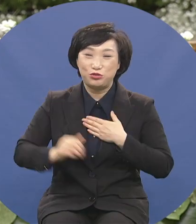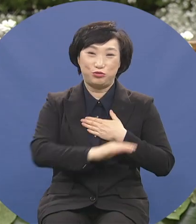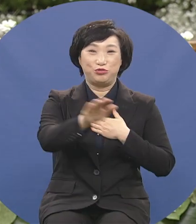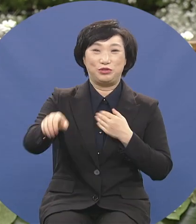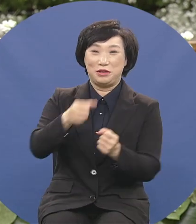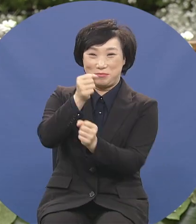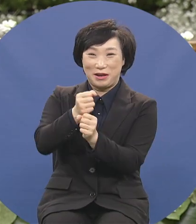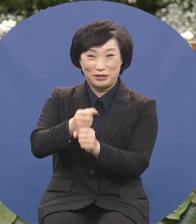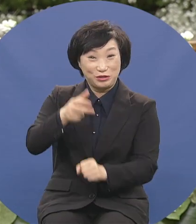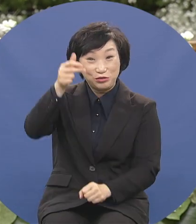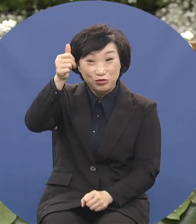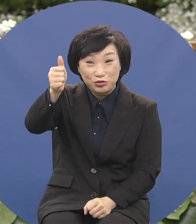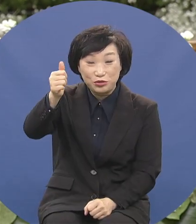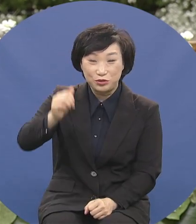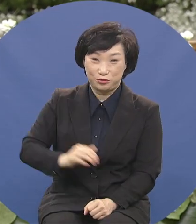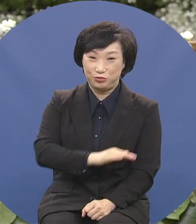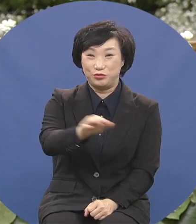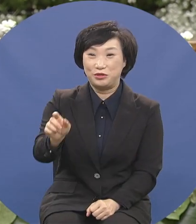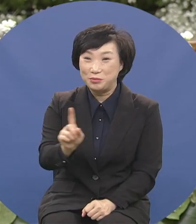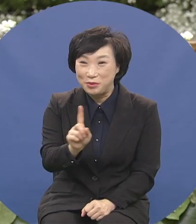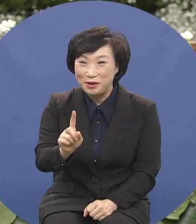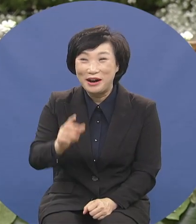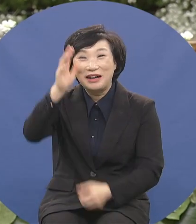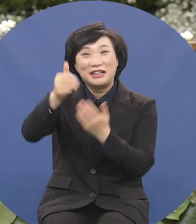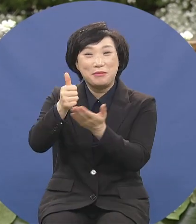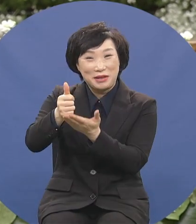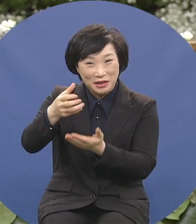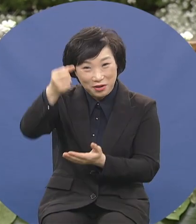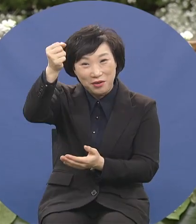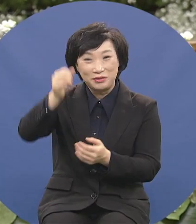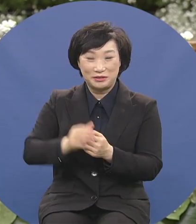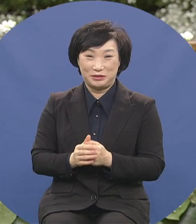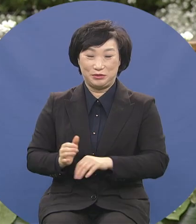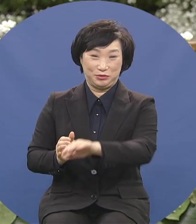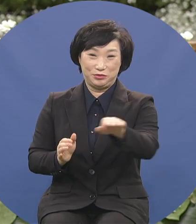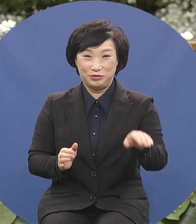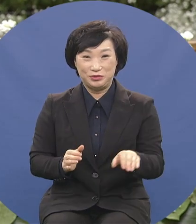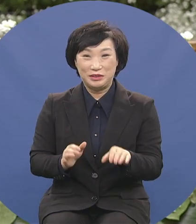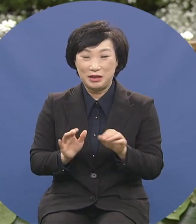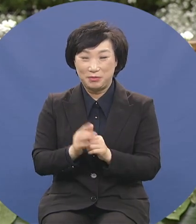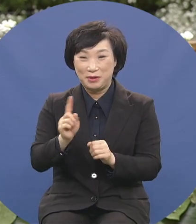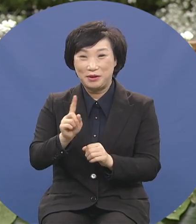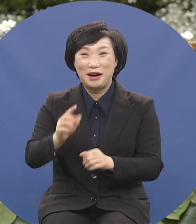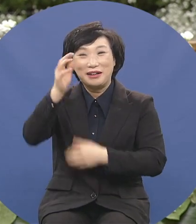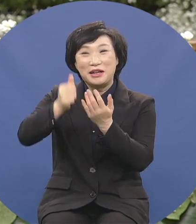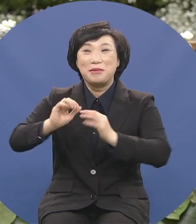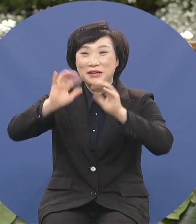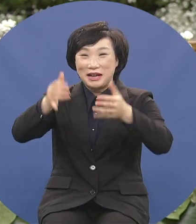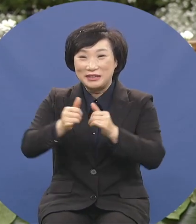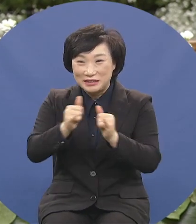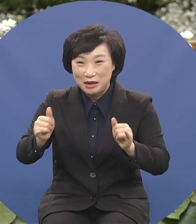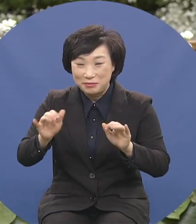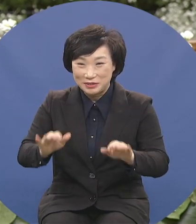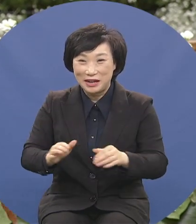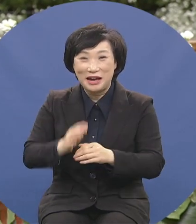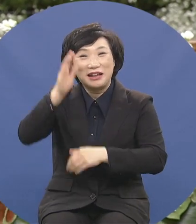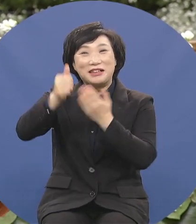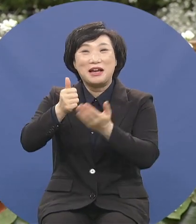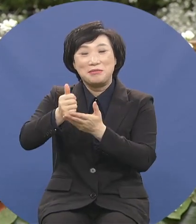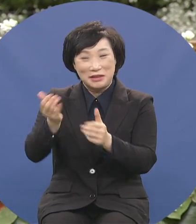지으신 자시오 우리는 그의 것이니 우리는 그의 백성이요